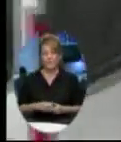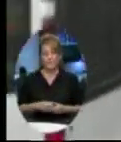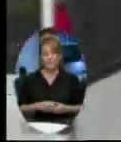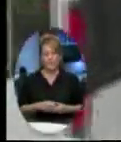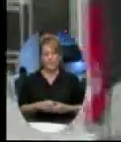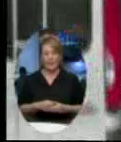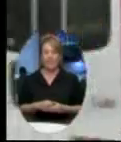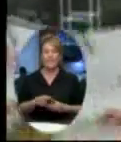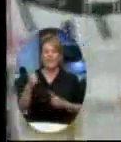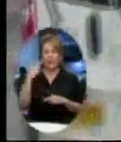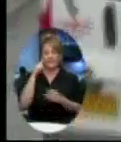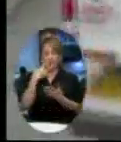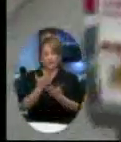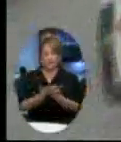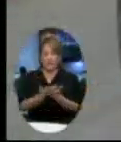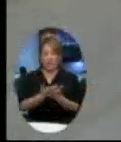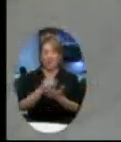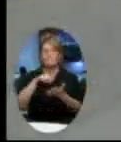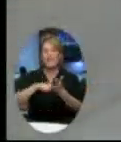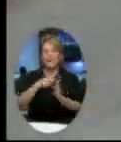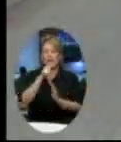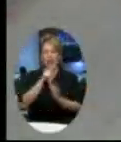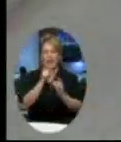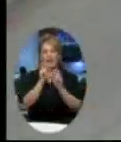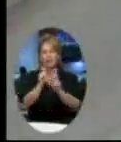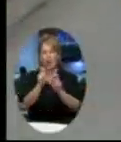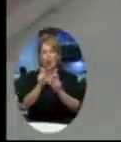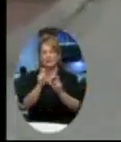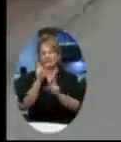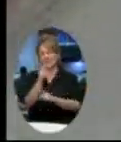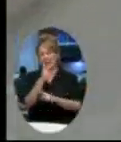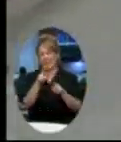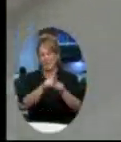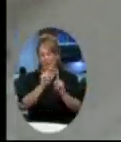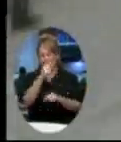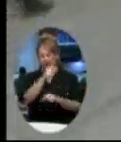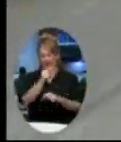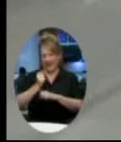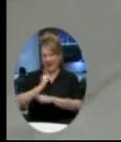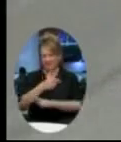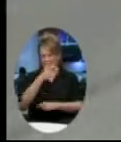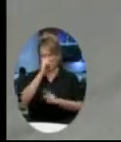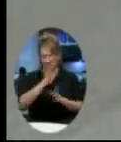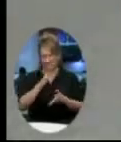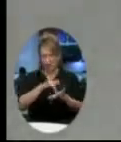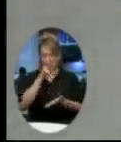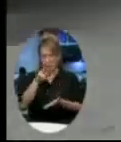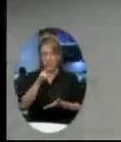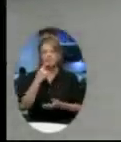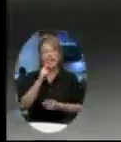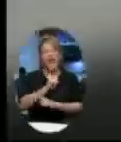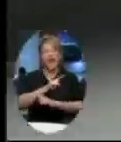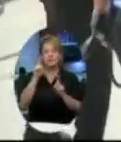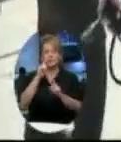עליהם. על פי ההצעה המקורית שמטרתה היא למנוע תיעוד מקרים כמו זה של אליאור עזריה, יאסר תיעוד או הפצה